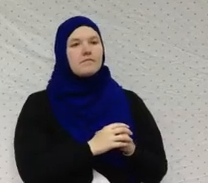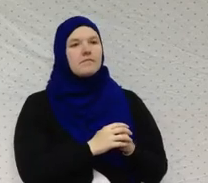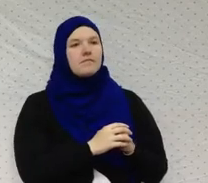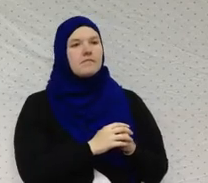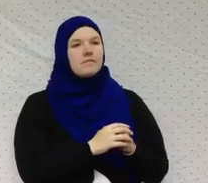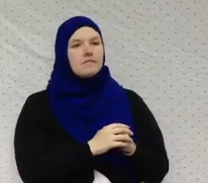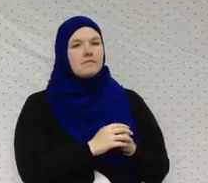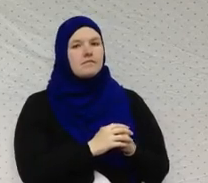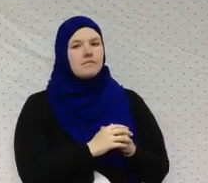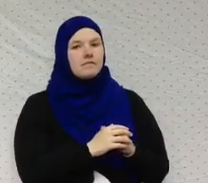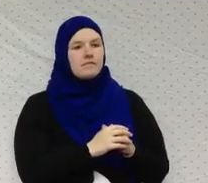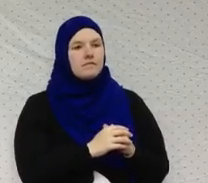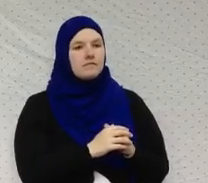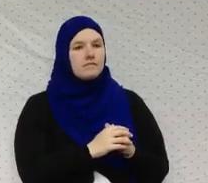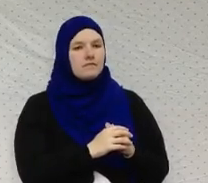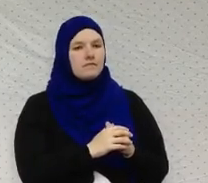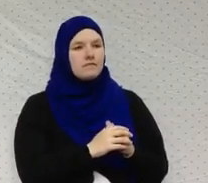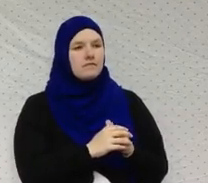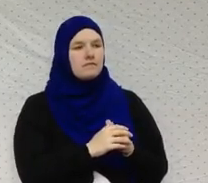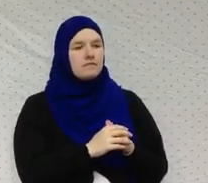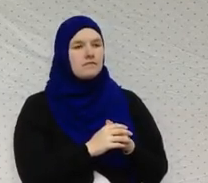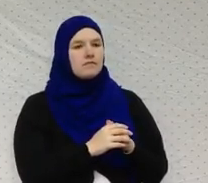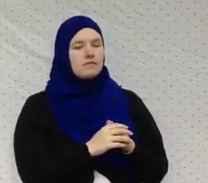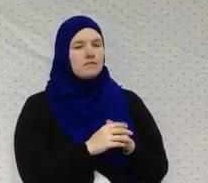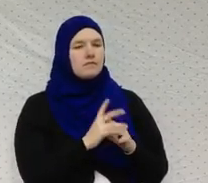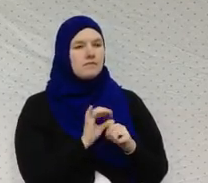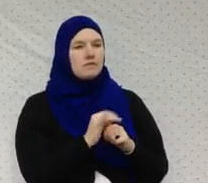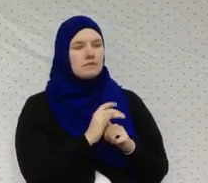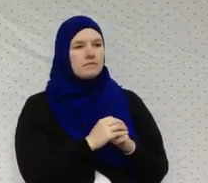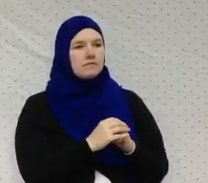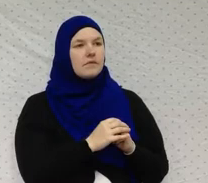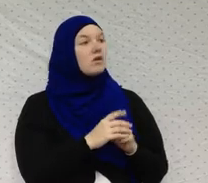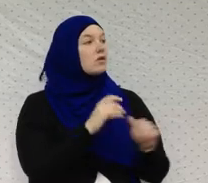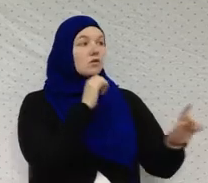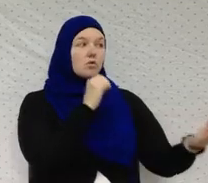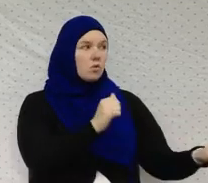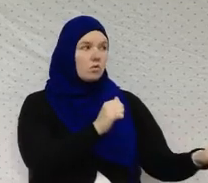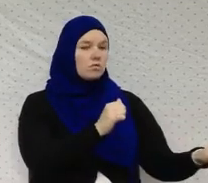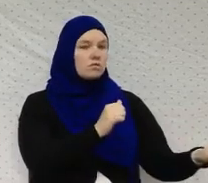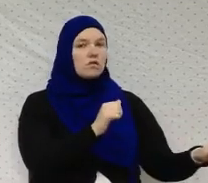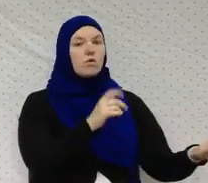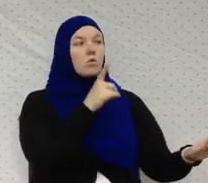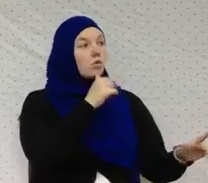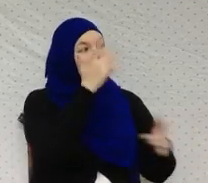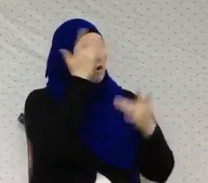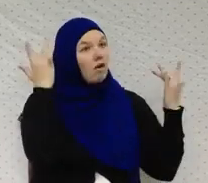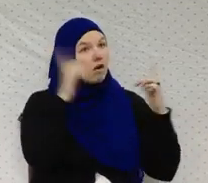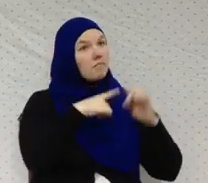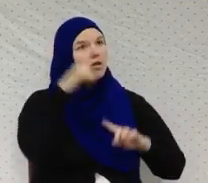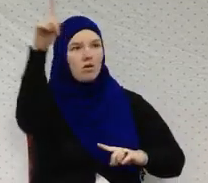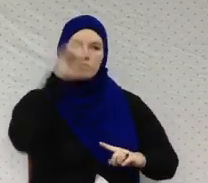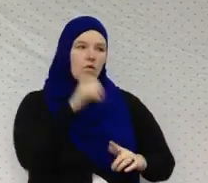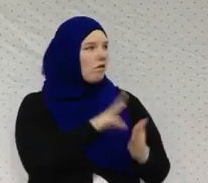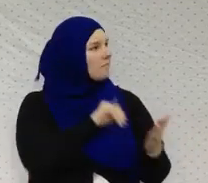تَكُونُوا كَالَّذِينَ نَسُوا اللَّهَ فَأَنْسَاهُمْ أَنْفُسَهُمْ. Don't be like those